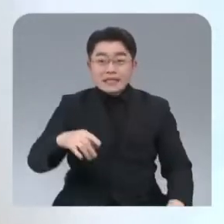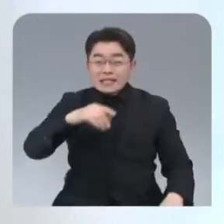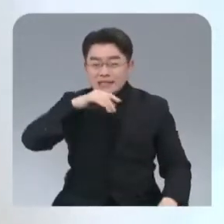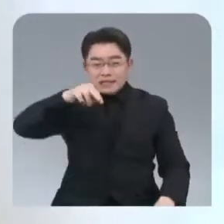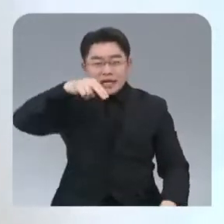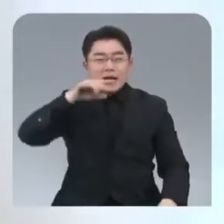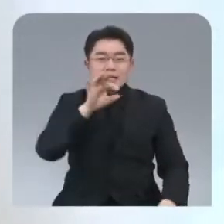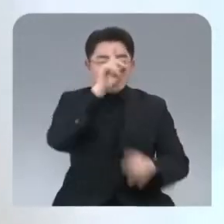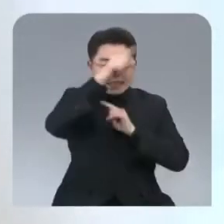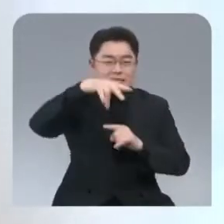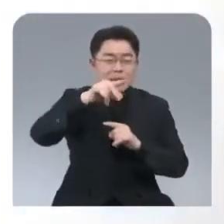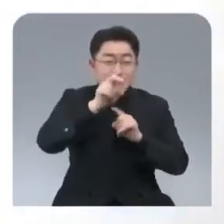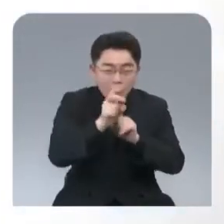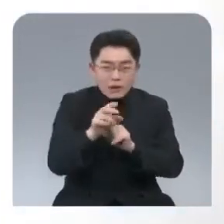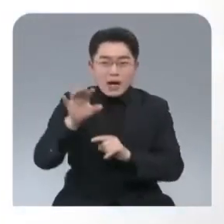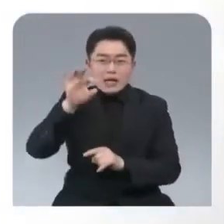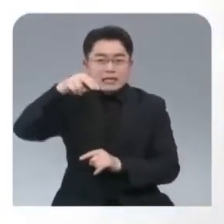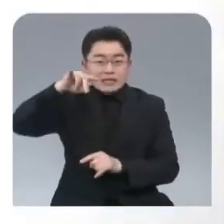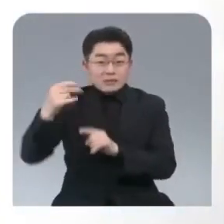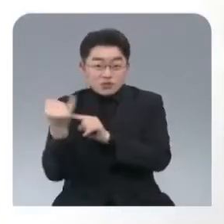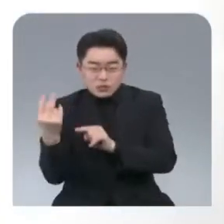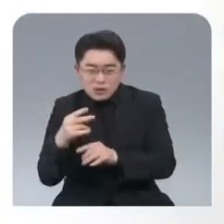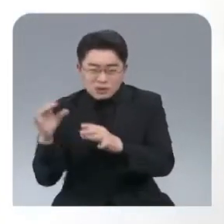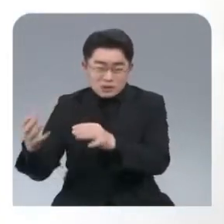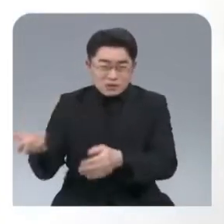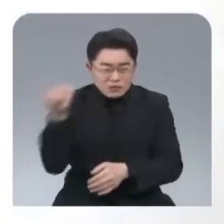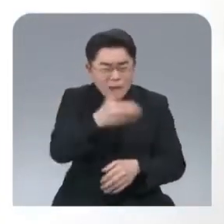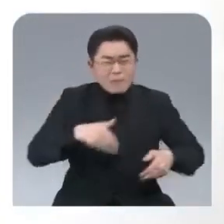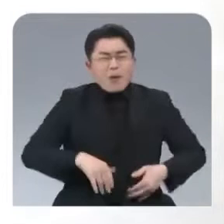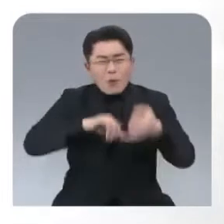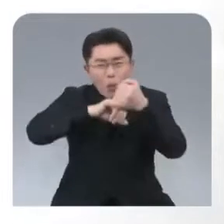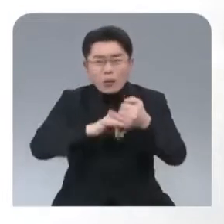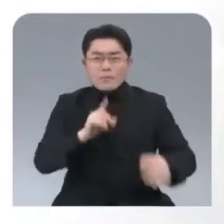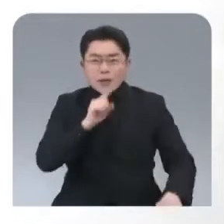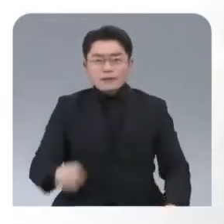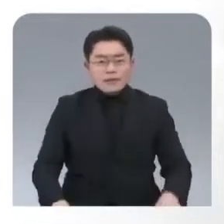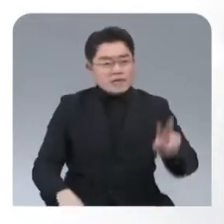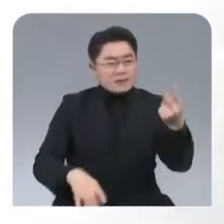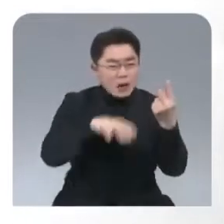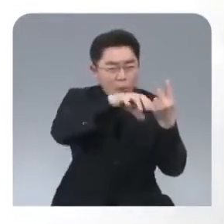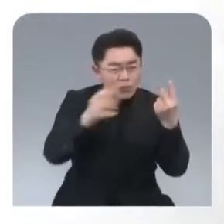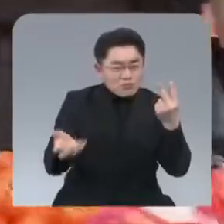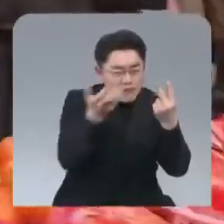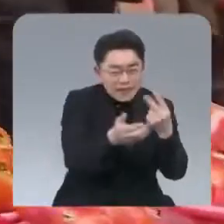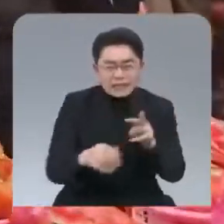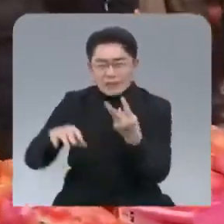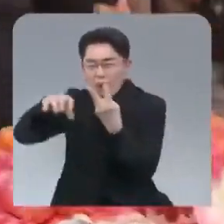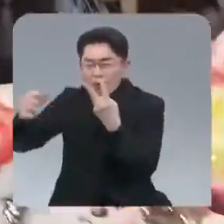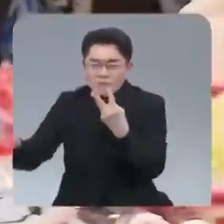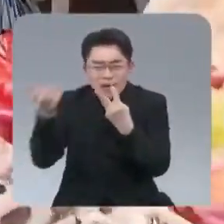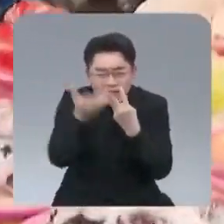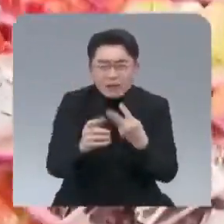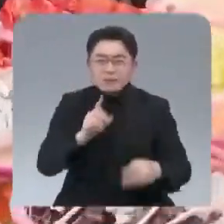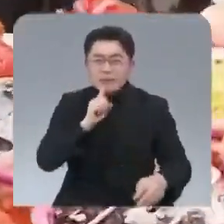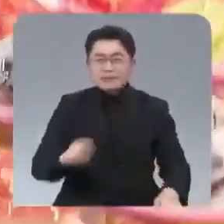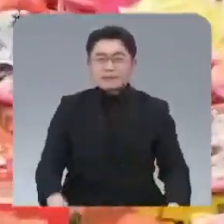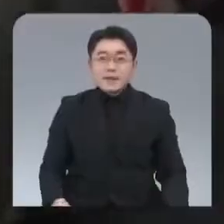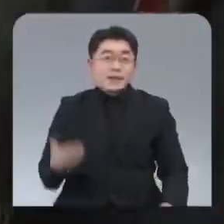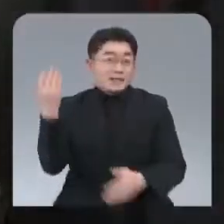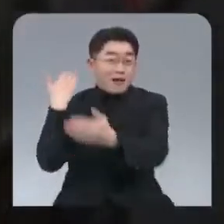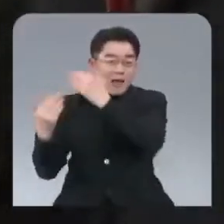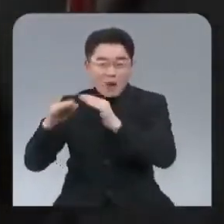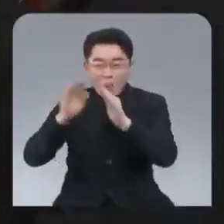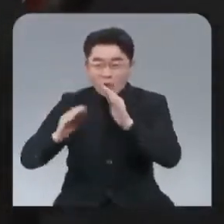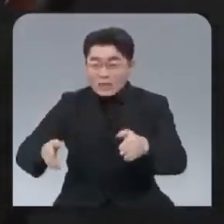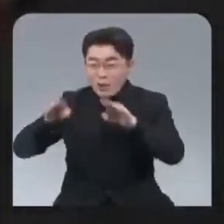추진을 강조했습니다 각각 2배 도 곧 3 배꽃 이전을 주장한 바 있습니다 과거 진행된 공공기관